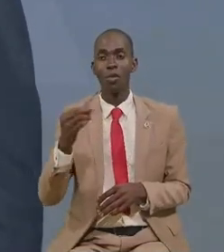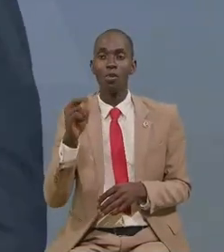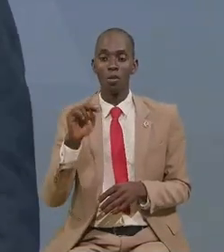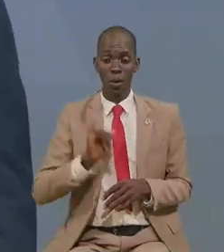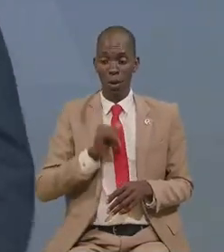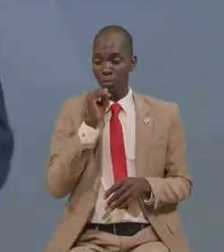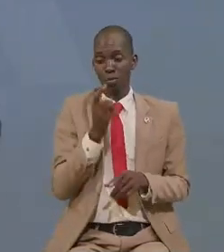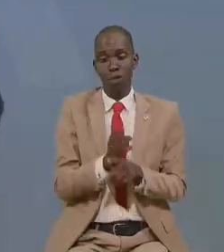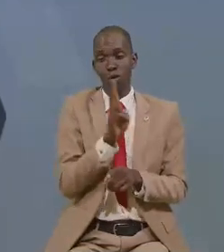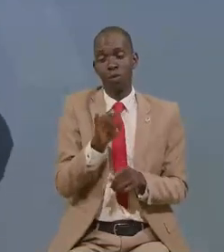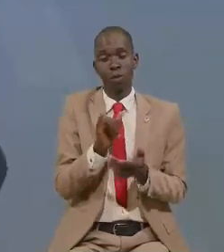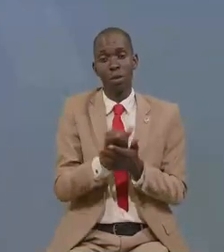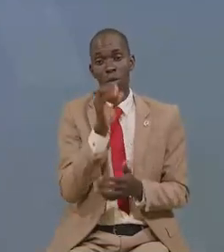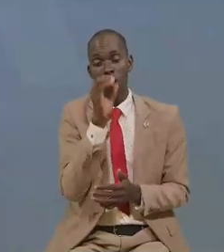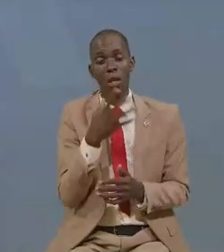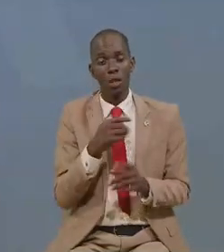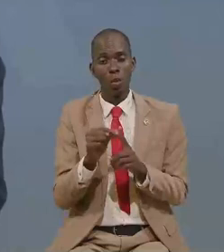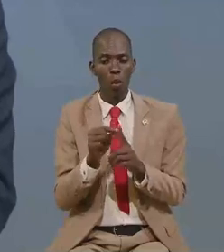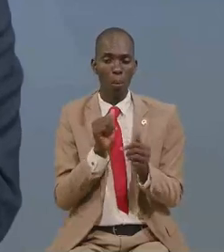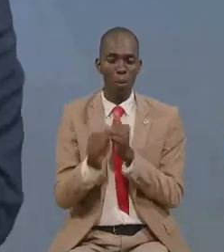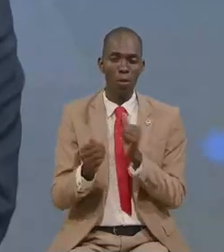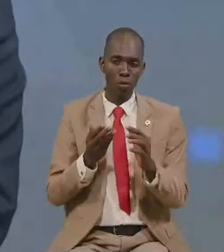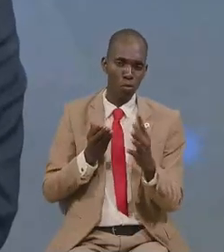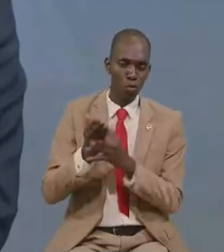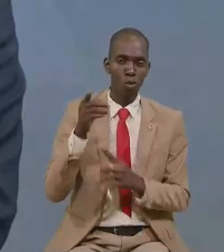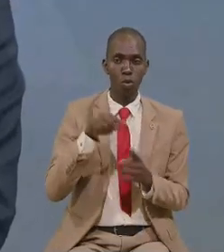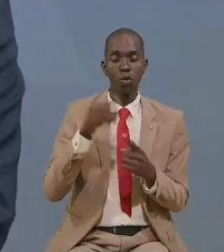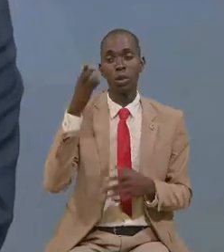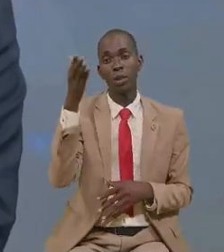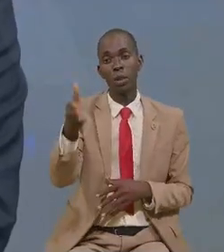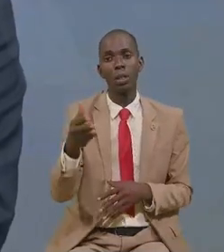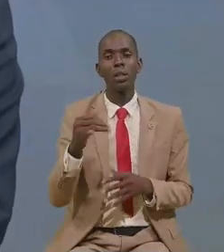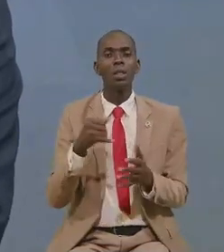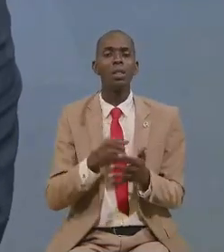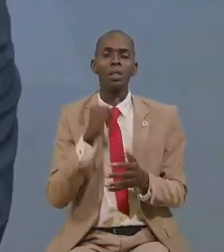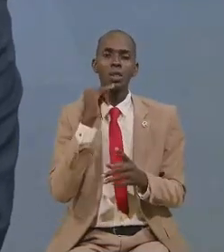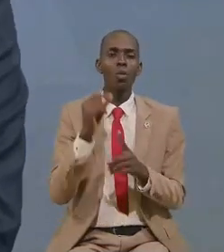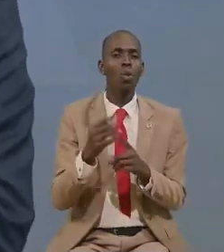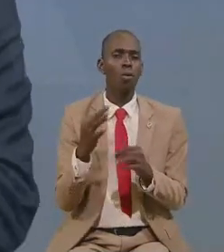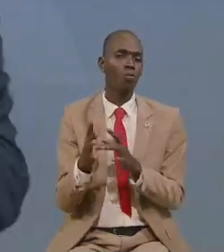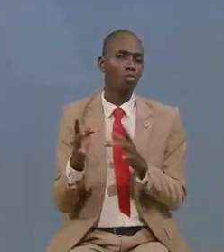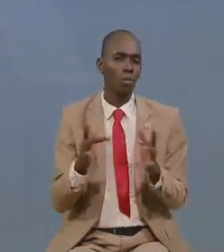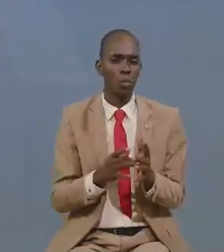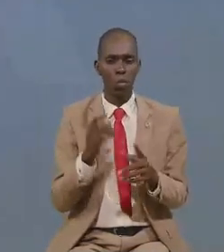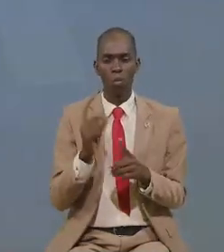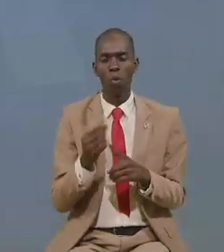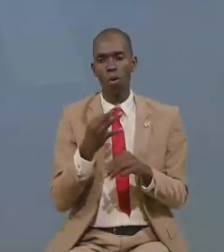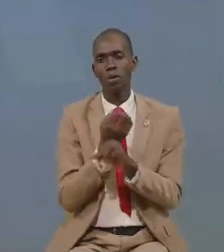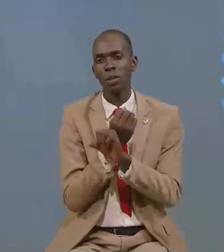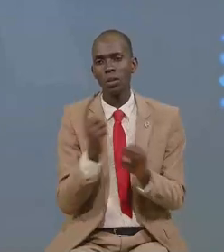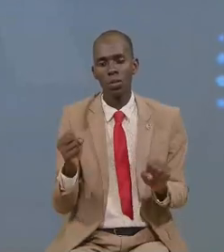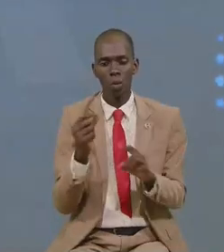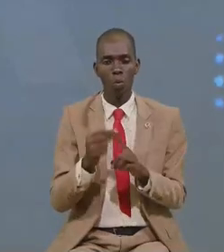te parvient là-bas. Et c'est la parole de Jésus. C'est la parole du salut. C'est la parole de guérison. C'est la parole